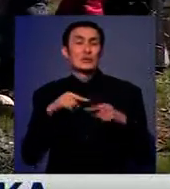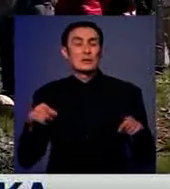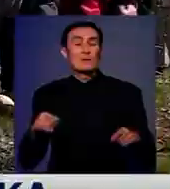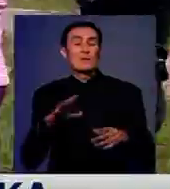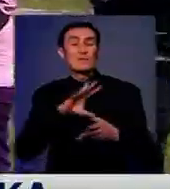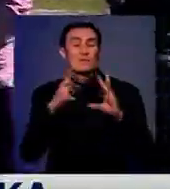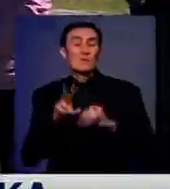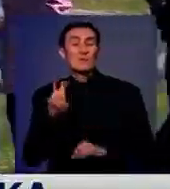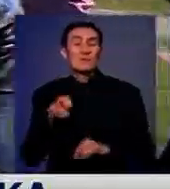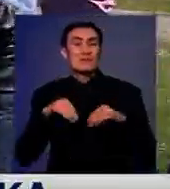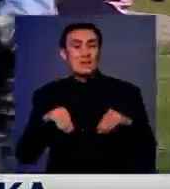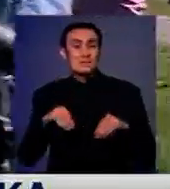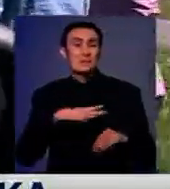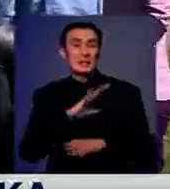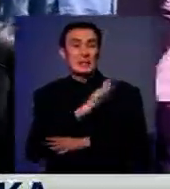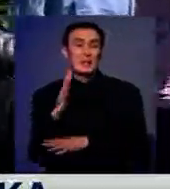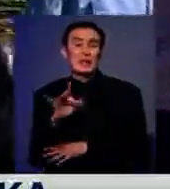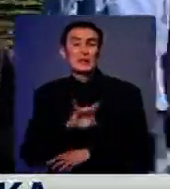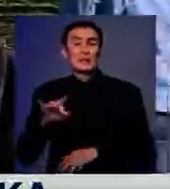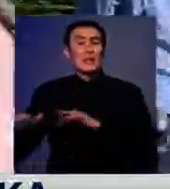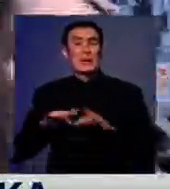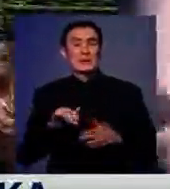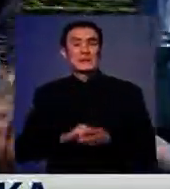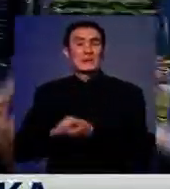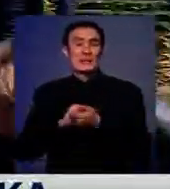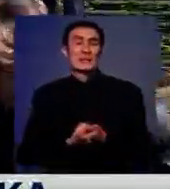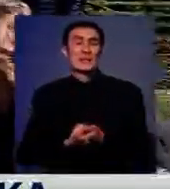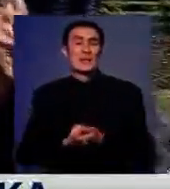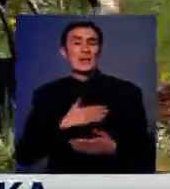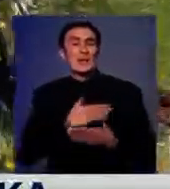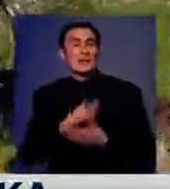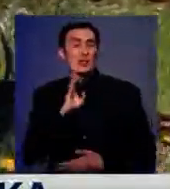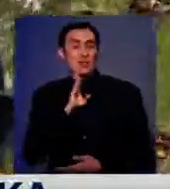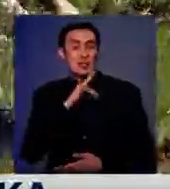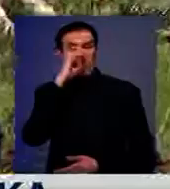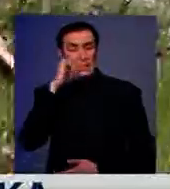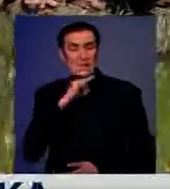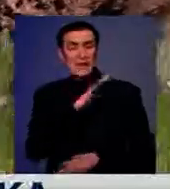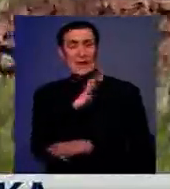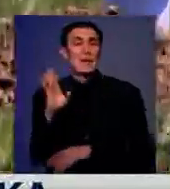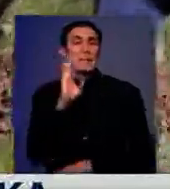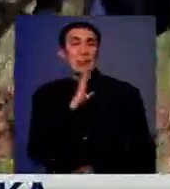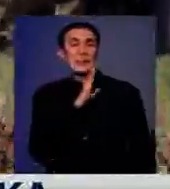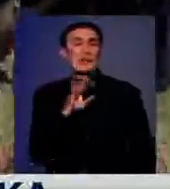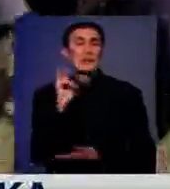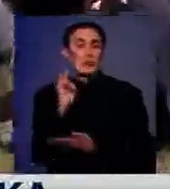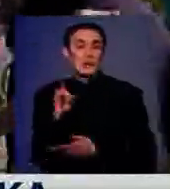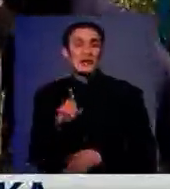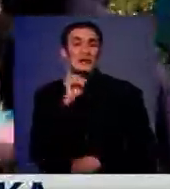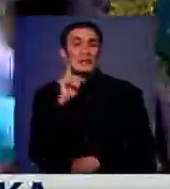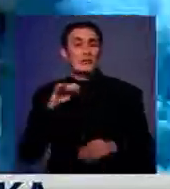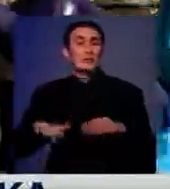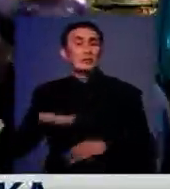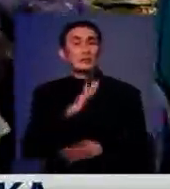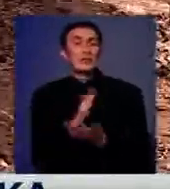Всего 200 саженцев. В рамках республиканской акции Ассоциации деловых женщин Казахстана «Аллея матери и ребенка» такие зеленые